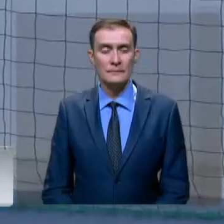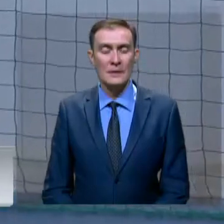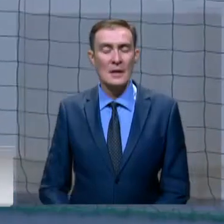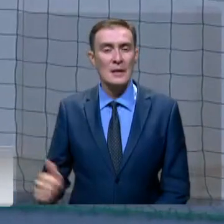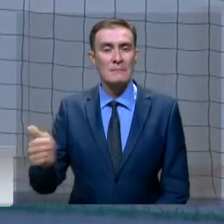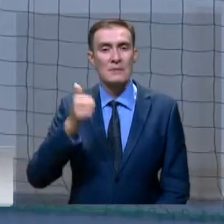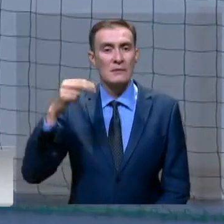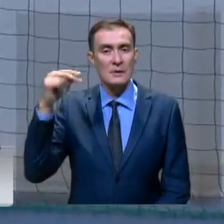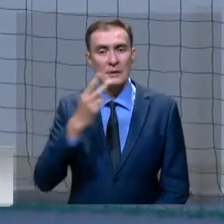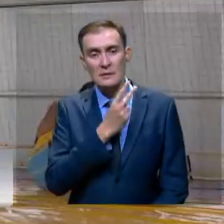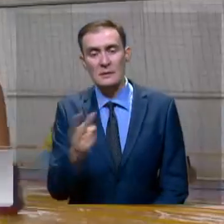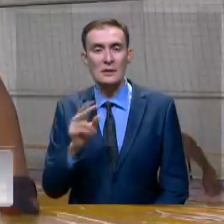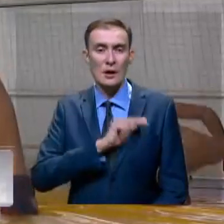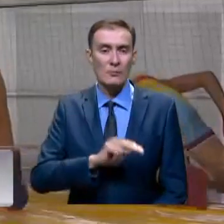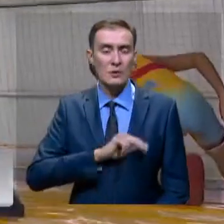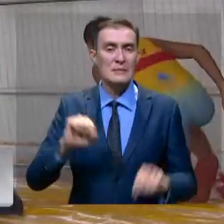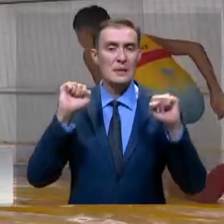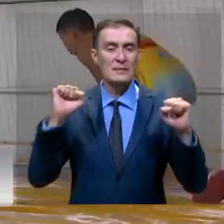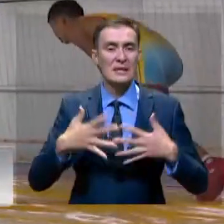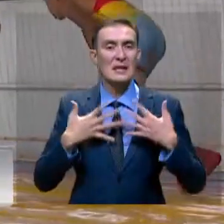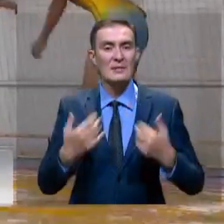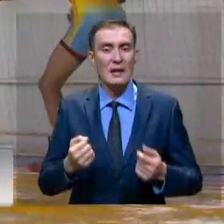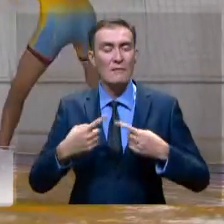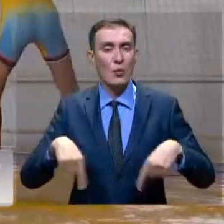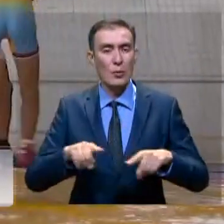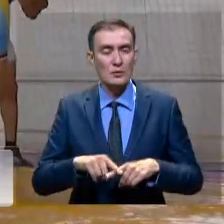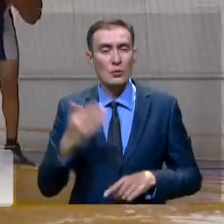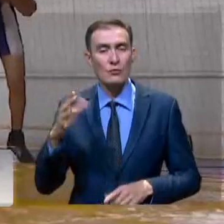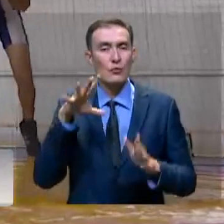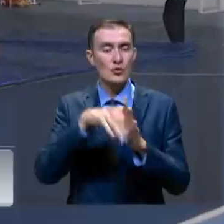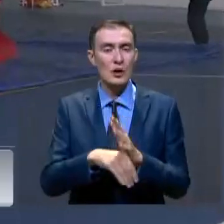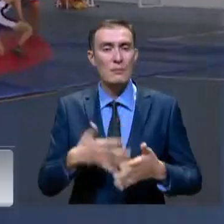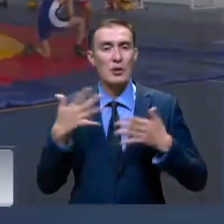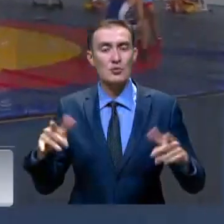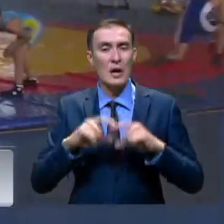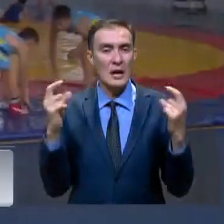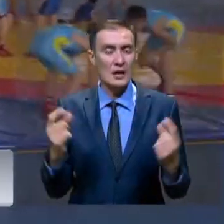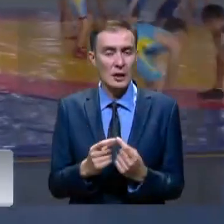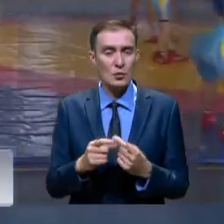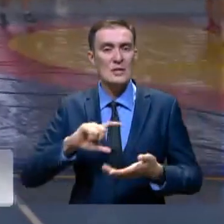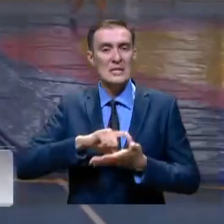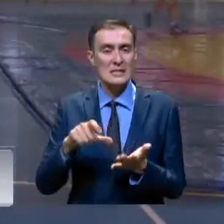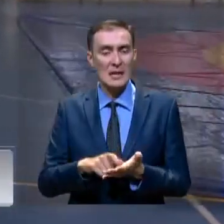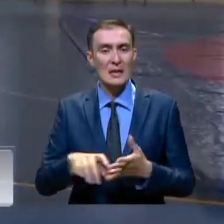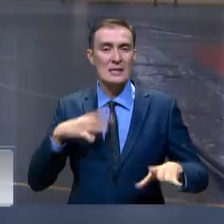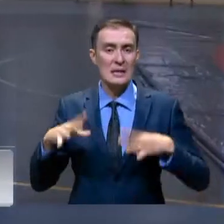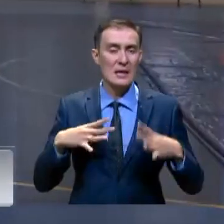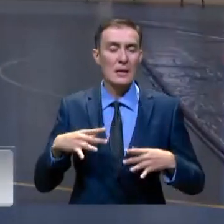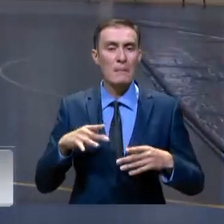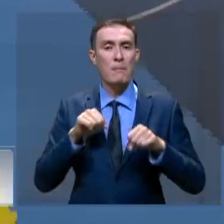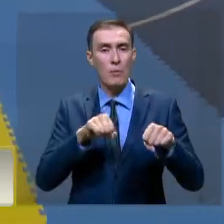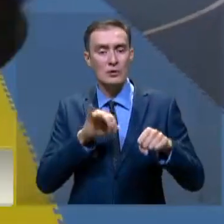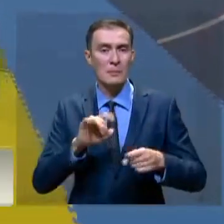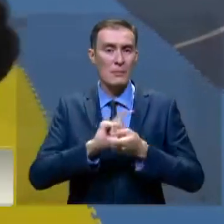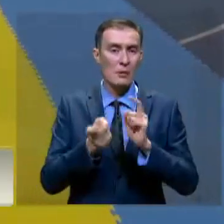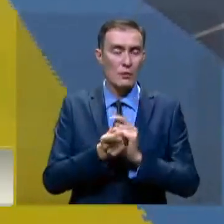Первый президент также ознакомился с работой спортивно-оздоровительного комплекса. Он включает в себя большую арену, универсальный зал, зал для занятий боксом и